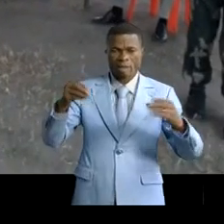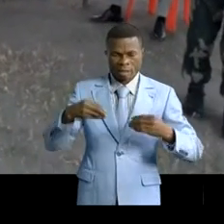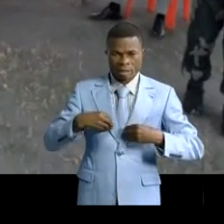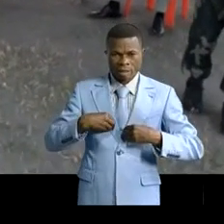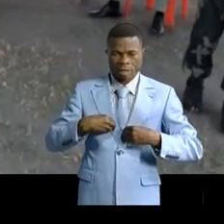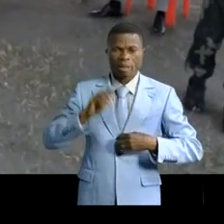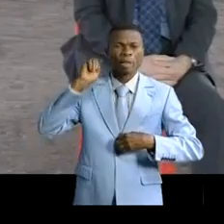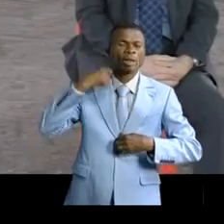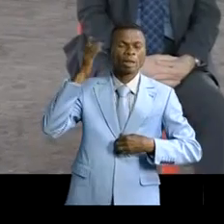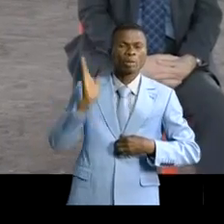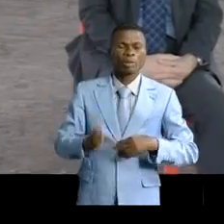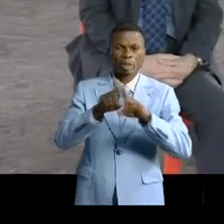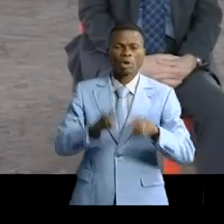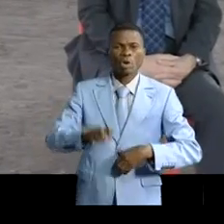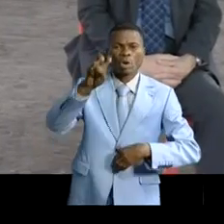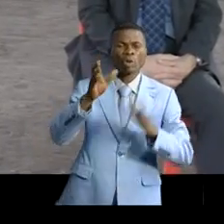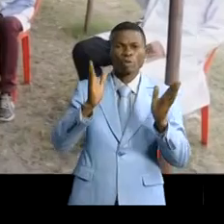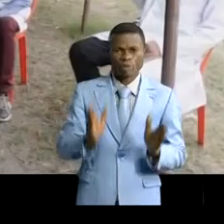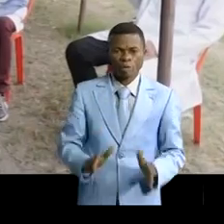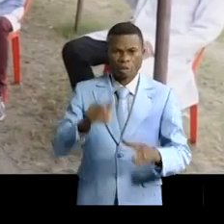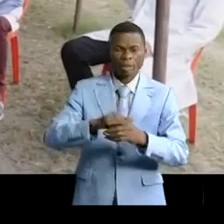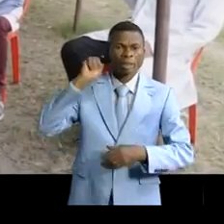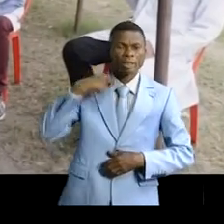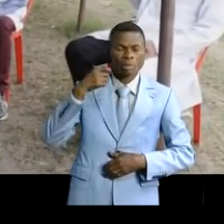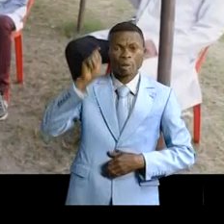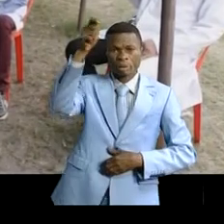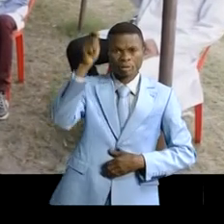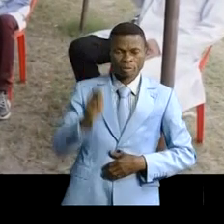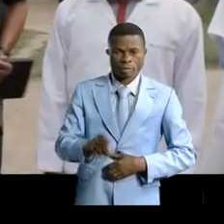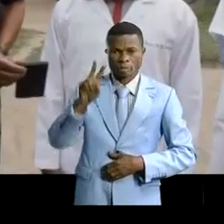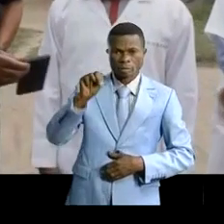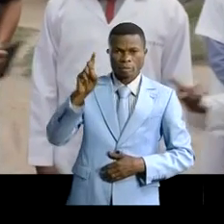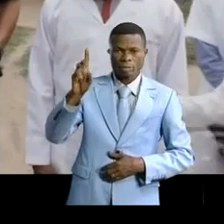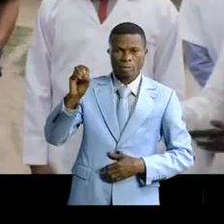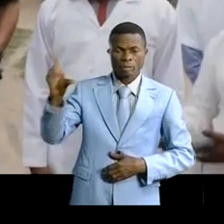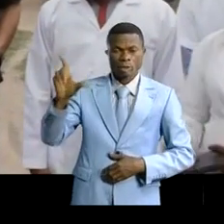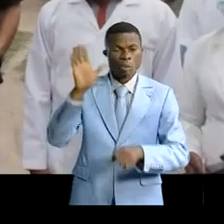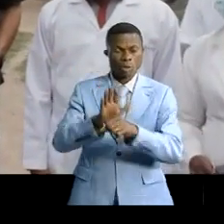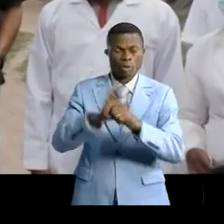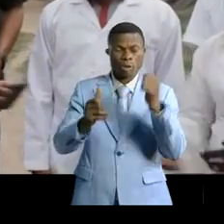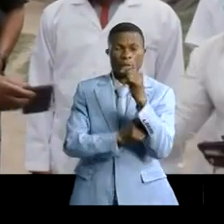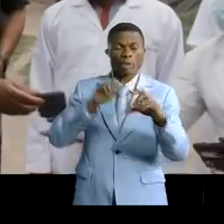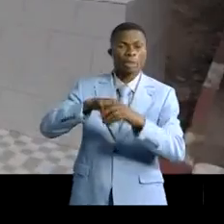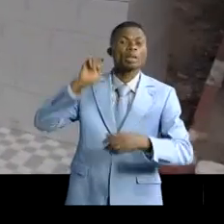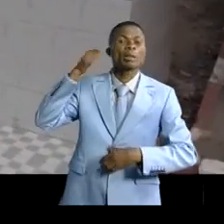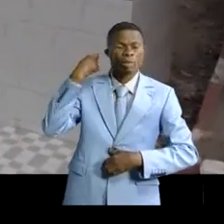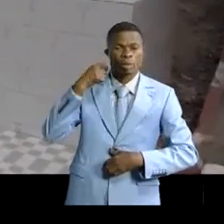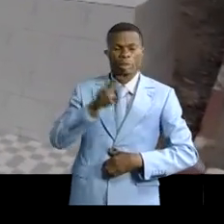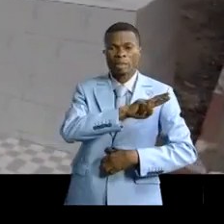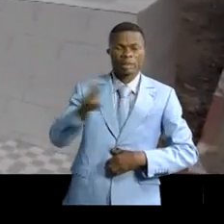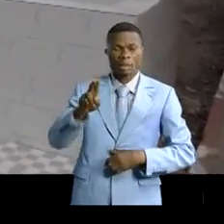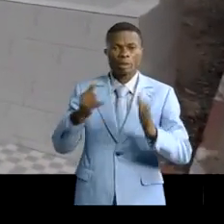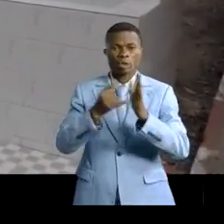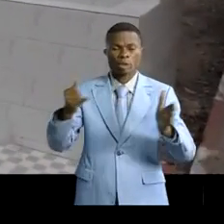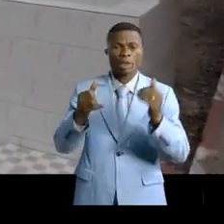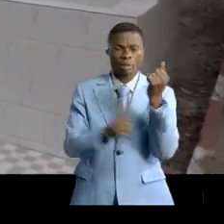les prisonniers et les voyageurs. À la prison militaire de Ndolo, c'est une population carcérale estimée à